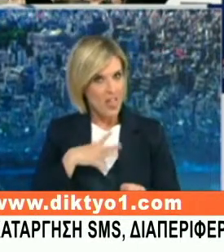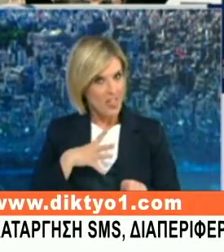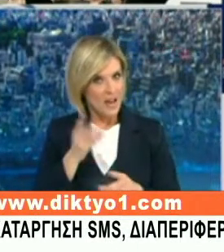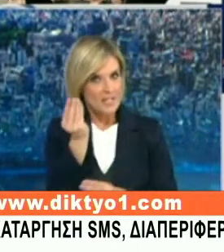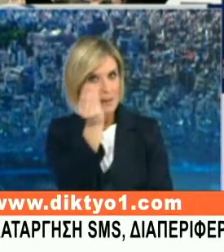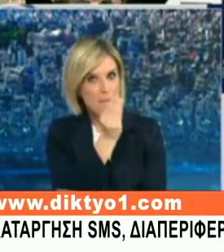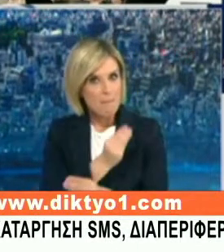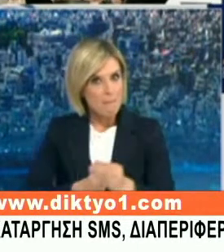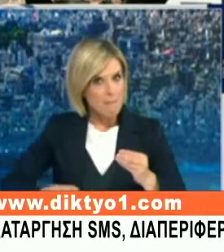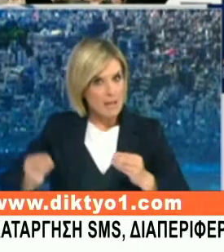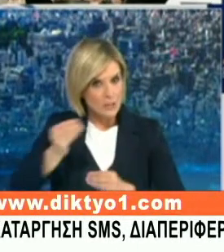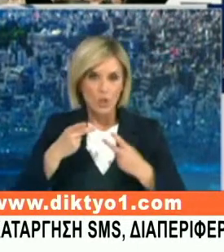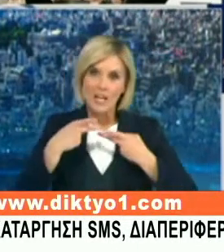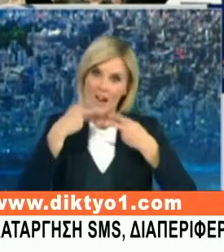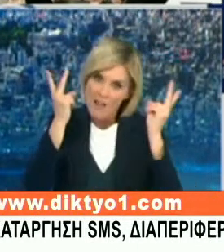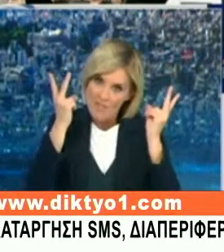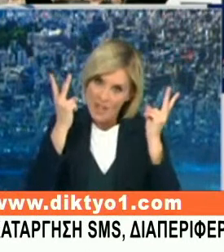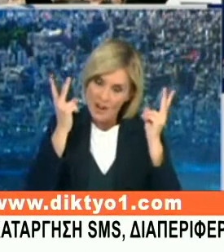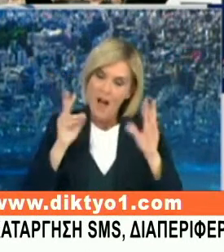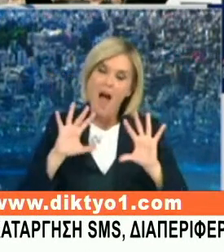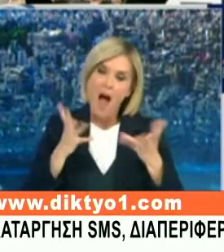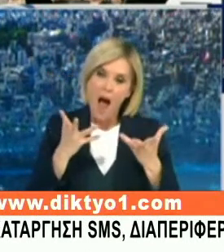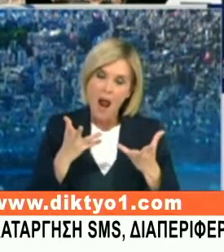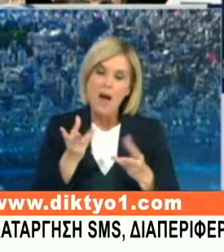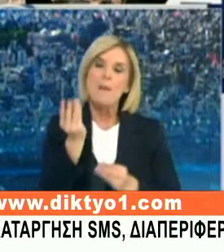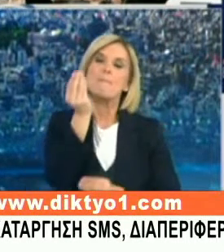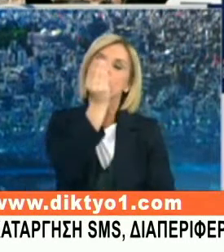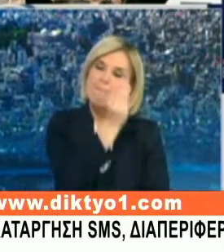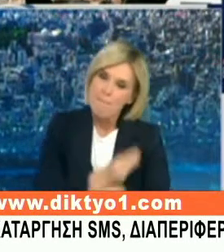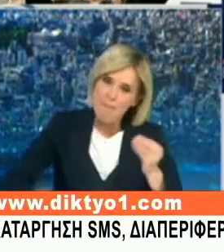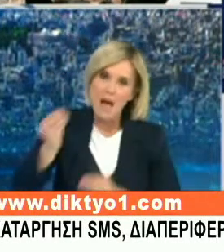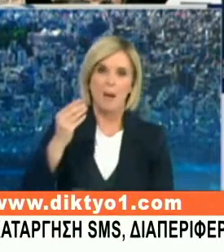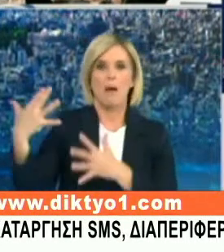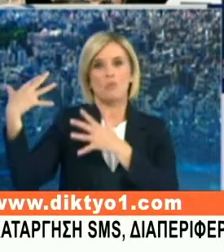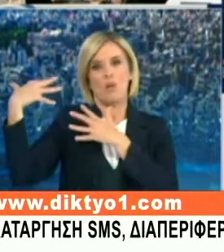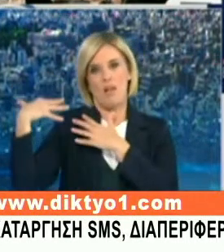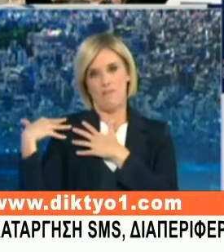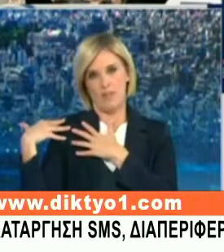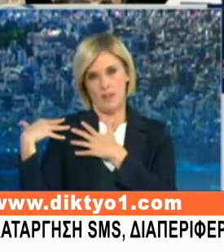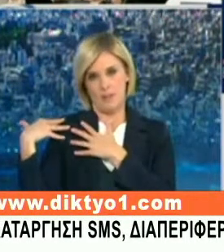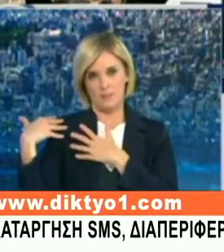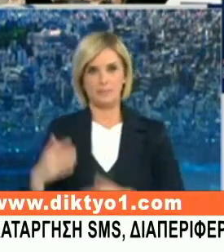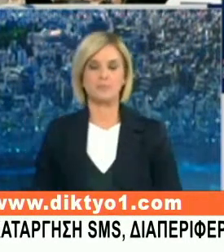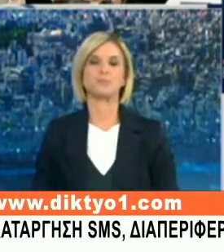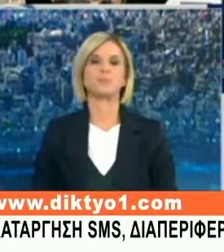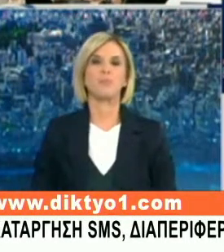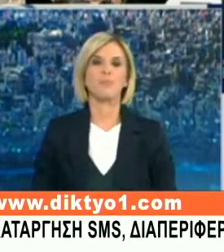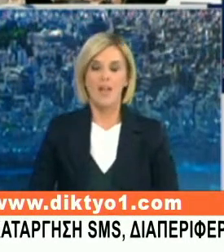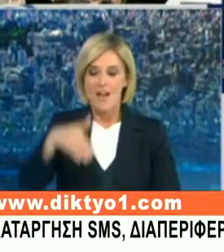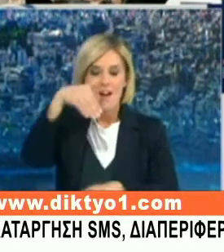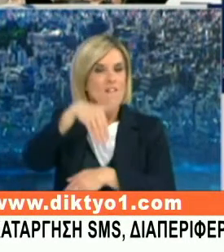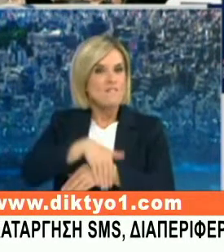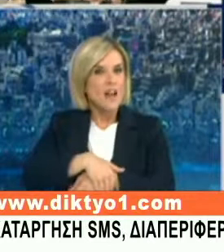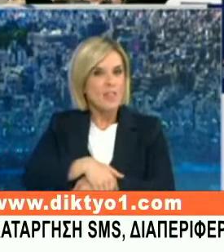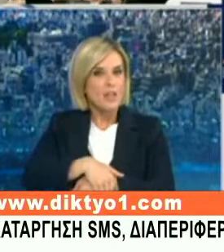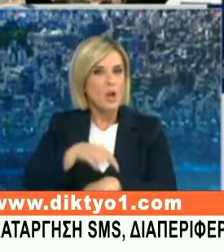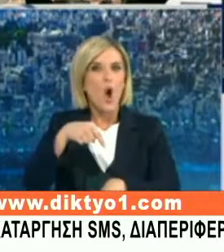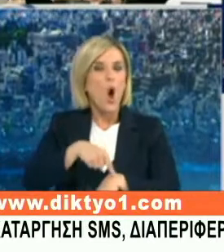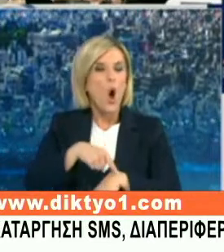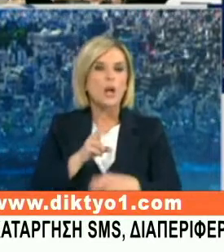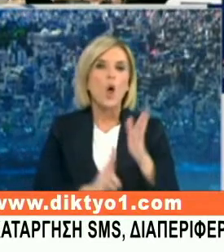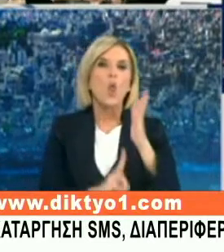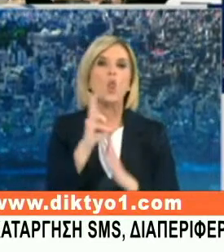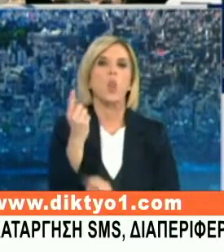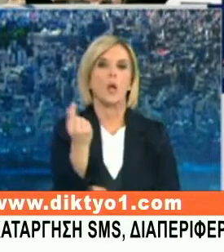και μεγαλύτερη ευθύνη για όλους μας. Έτσι, η απαγόρευση κυκλοφορίας μετακινείται πλέον στις 12.30 το βράδυ από αυτή